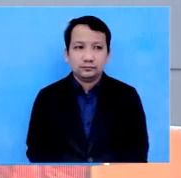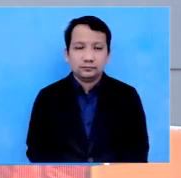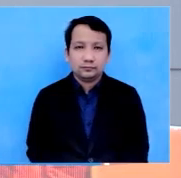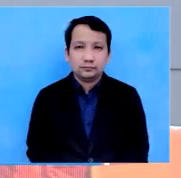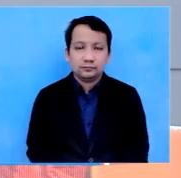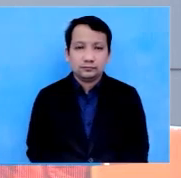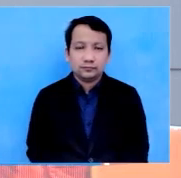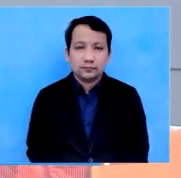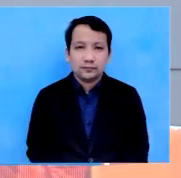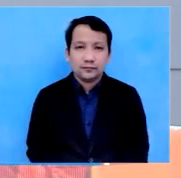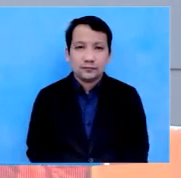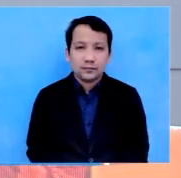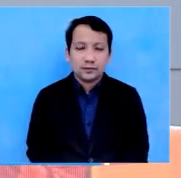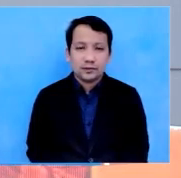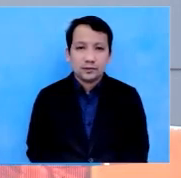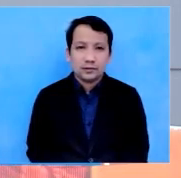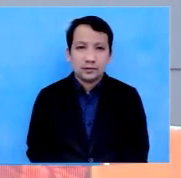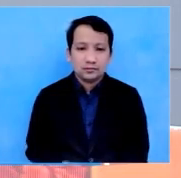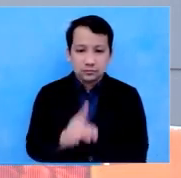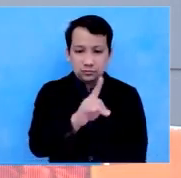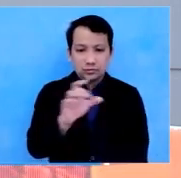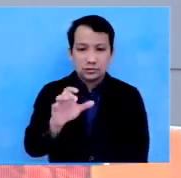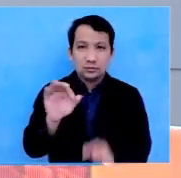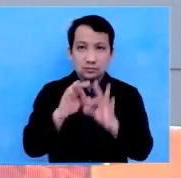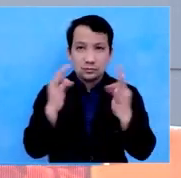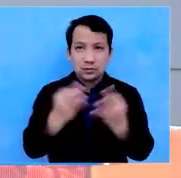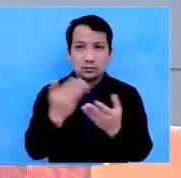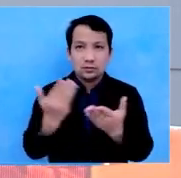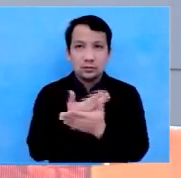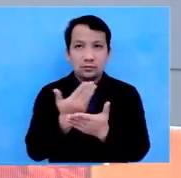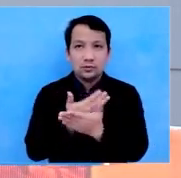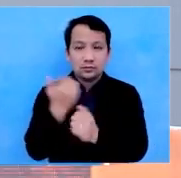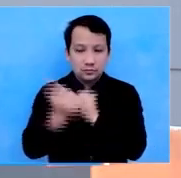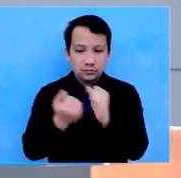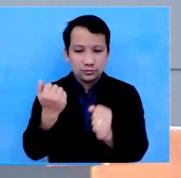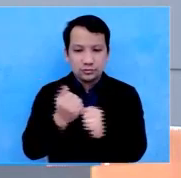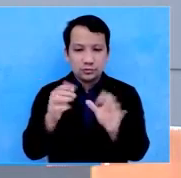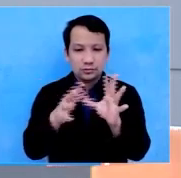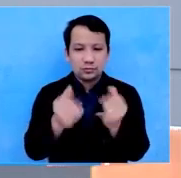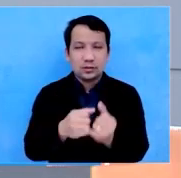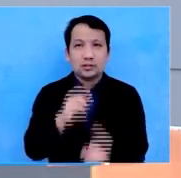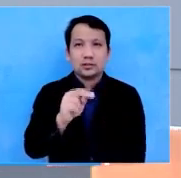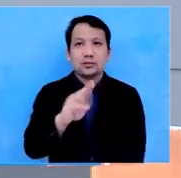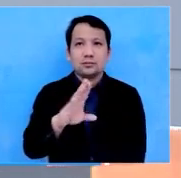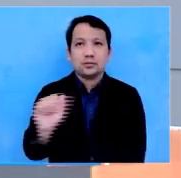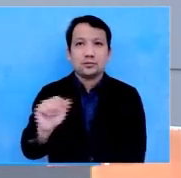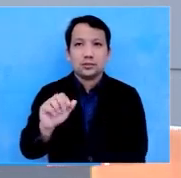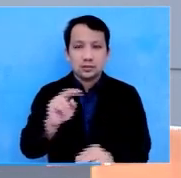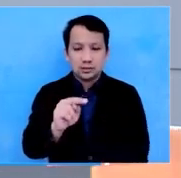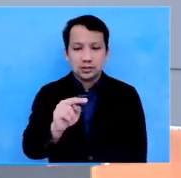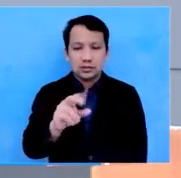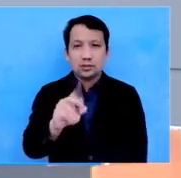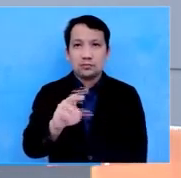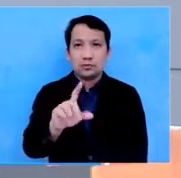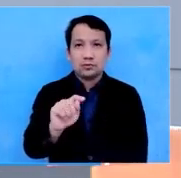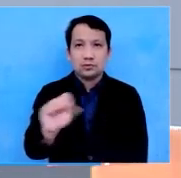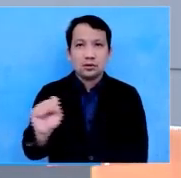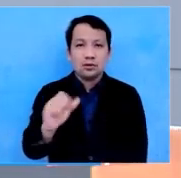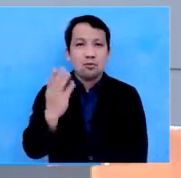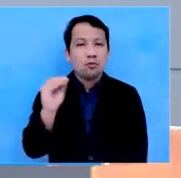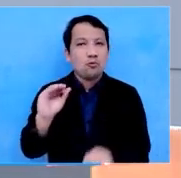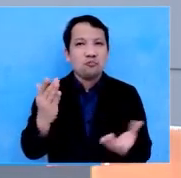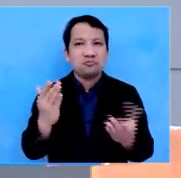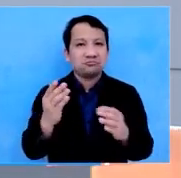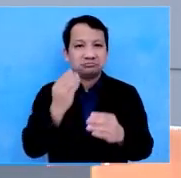Malungkot na sinalubong ng higit 100 pamilya ang bagong taon sa barangay NBBN sa Navotas. Wala na kasi silang